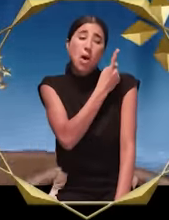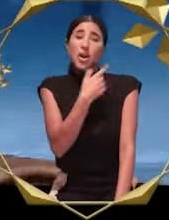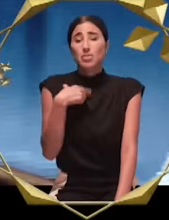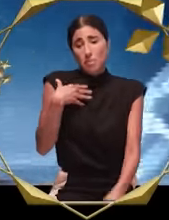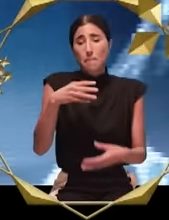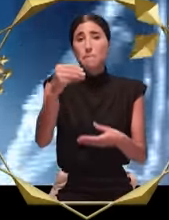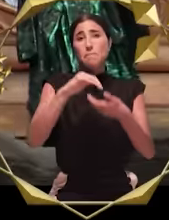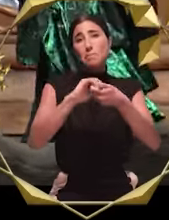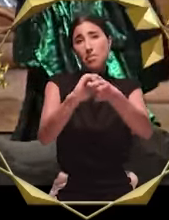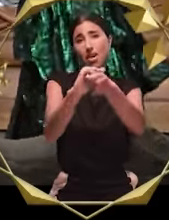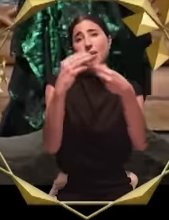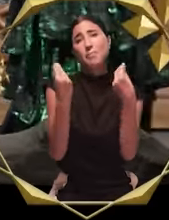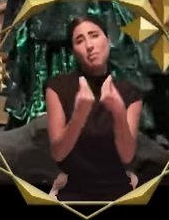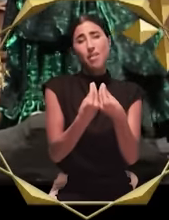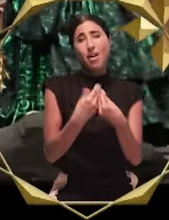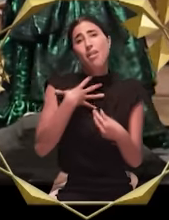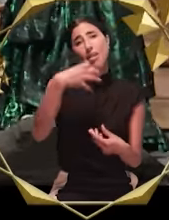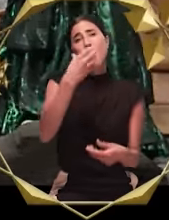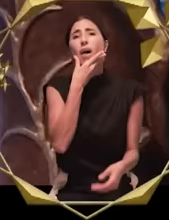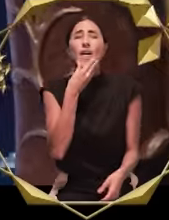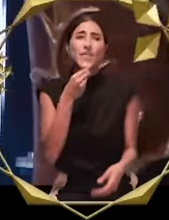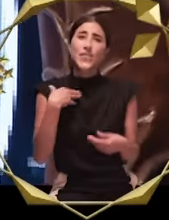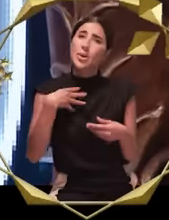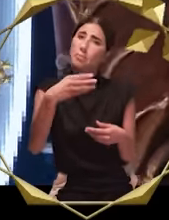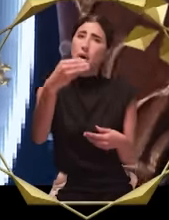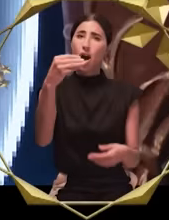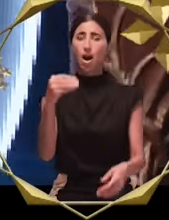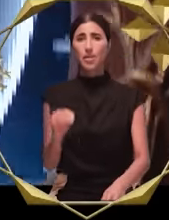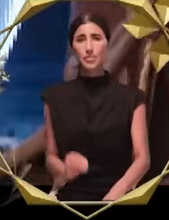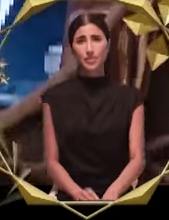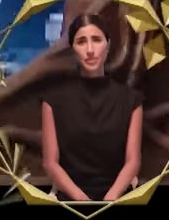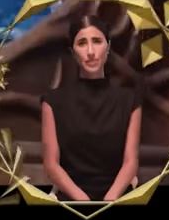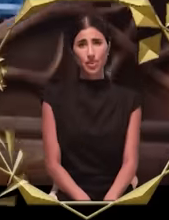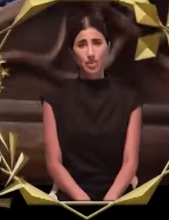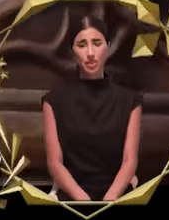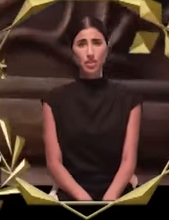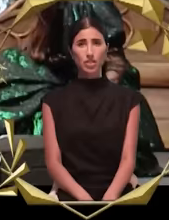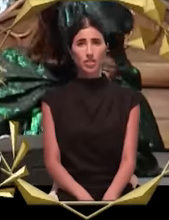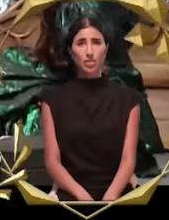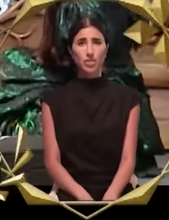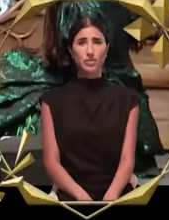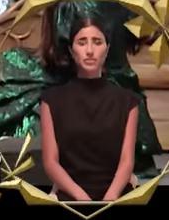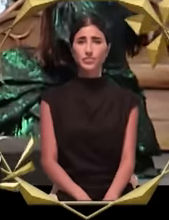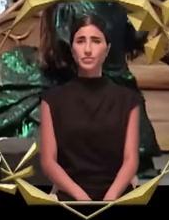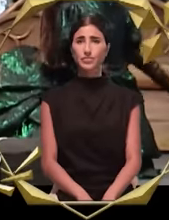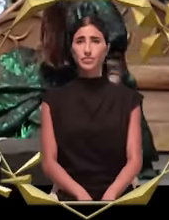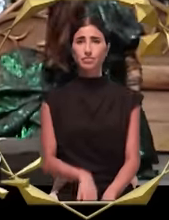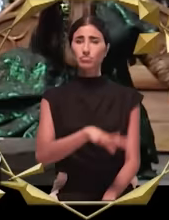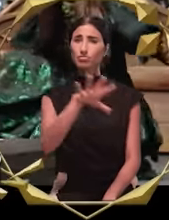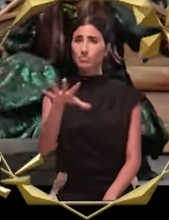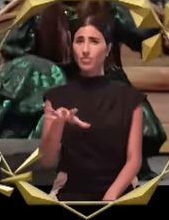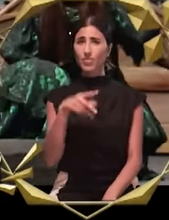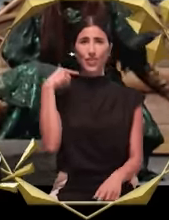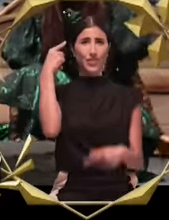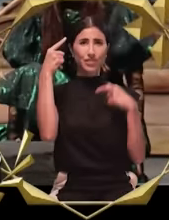يشتهي مودة وطفلة صغيرة كلها وحدة، ونية ضائعة